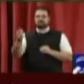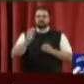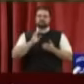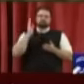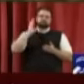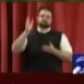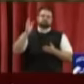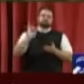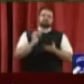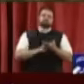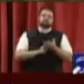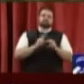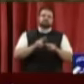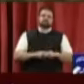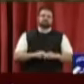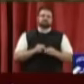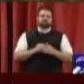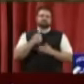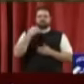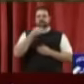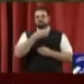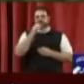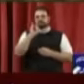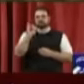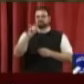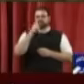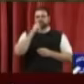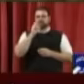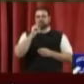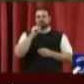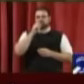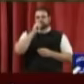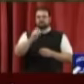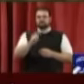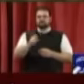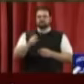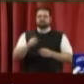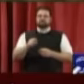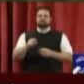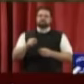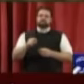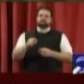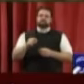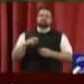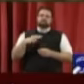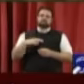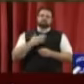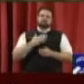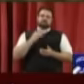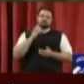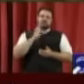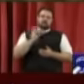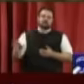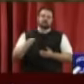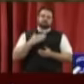seamă. Dar când îi spui cuiva o vorbă real și o spui cu intenția, păi e clar că vrei să te bagi în seamă. Nu? Da, poate